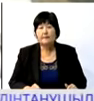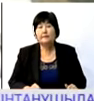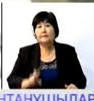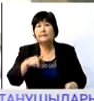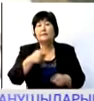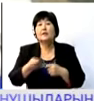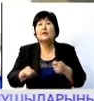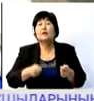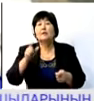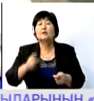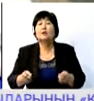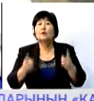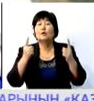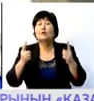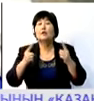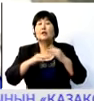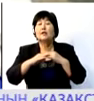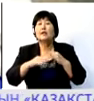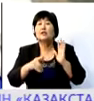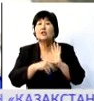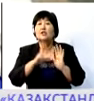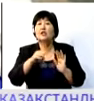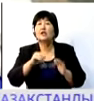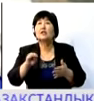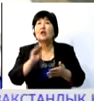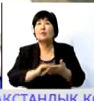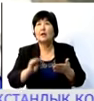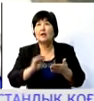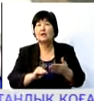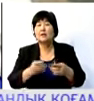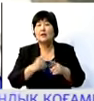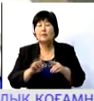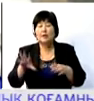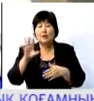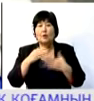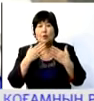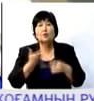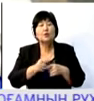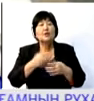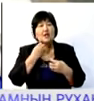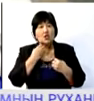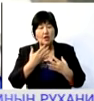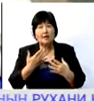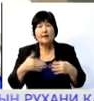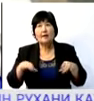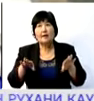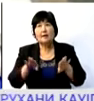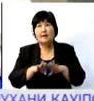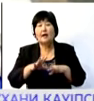Елбасының Ұлы даланың жеті қыры атты мақаласы жүгіртіп оқып шықтық өте жақсы. Дер